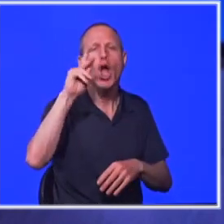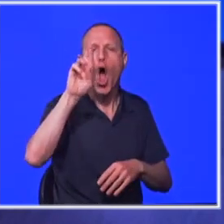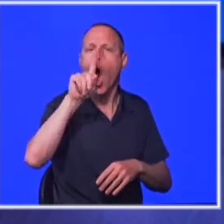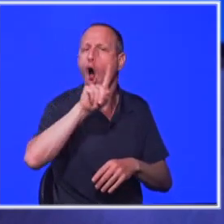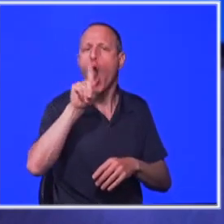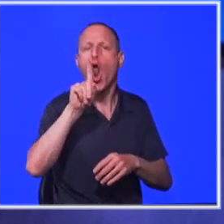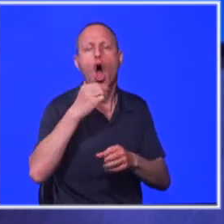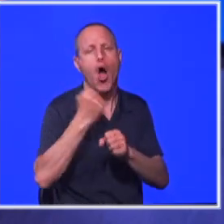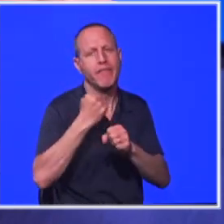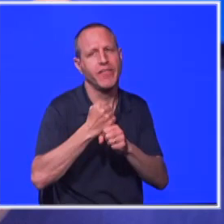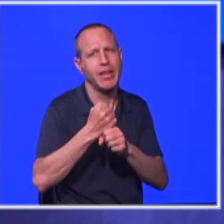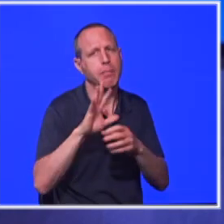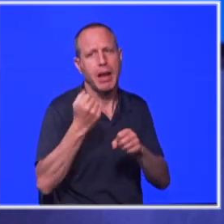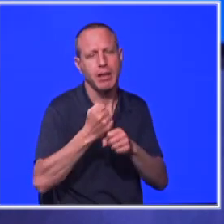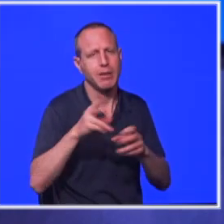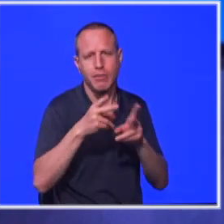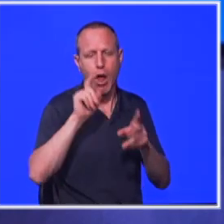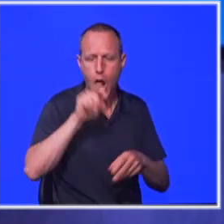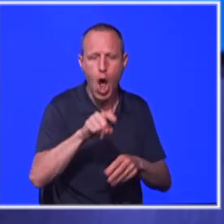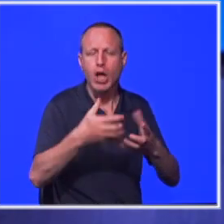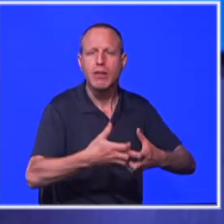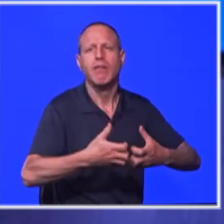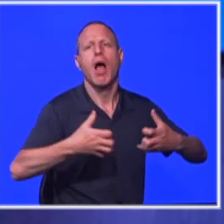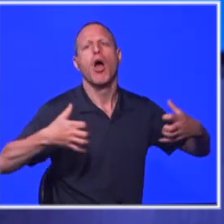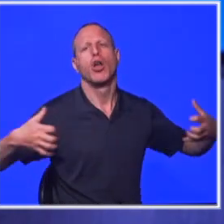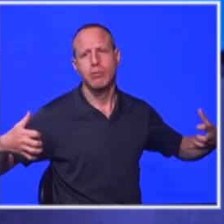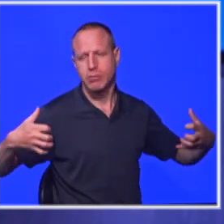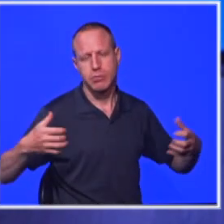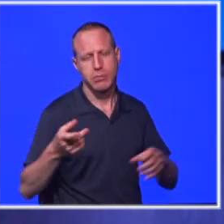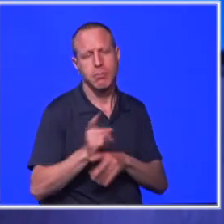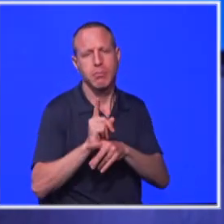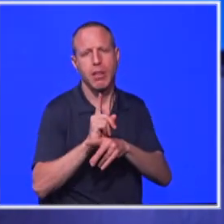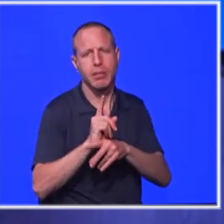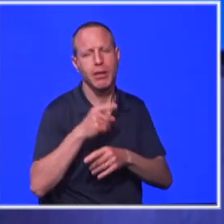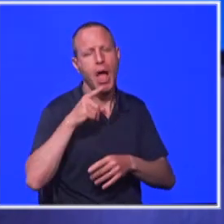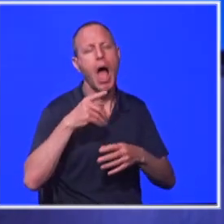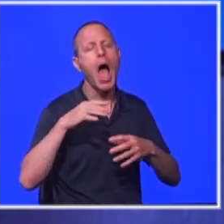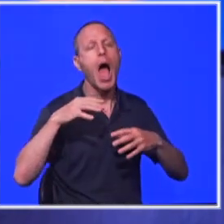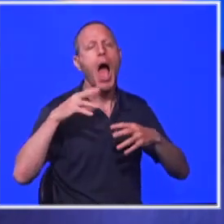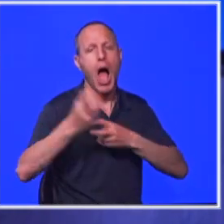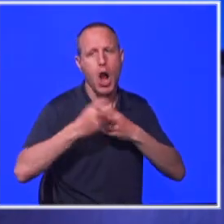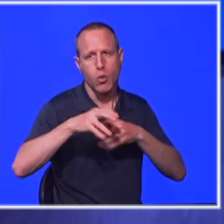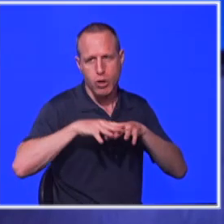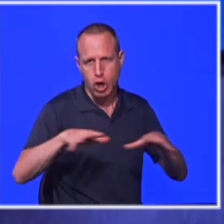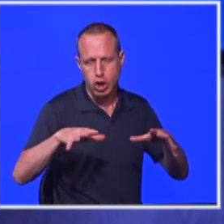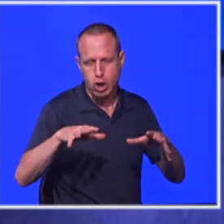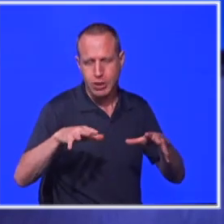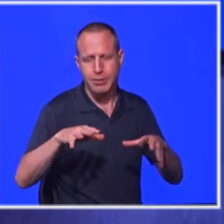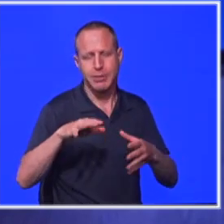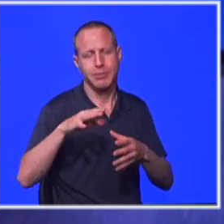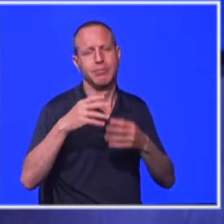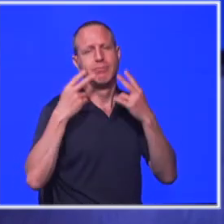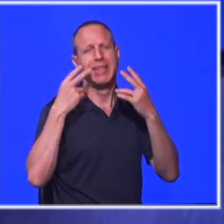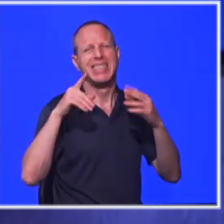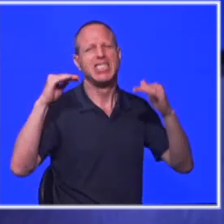ללחוץ על כפתור ולהרחיב את האקורדיון הזה בבת אחת. חקלאות היא תשתית חיונית. איזון. אני עם עידן. איזון